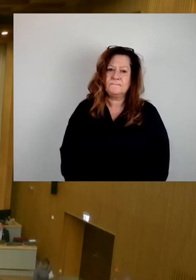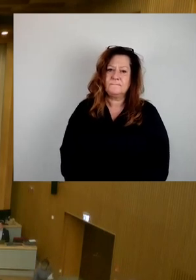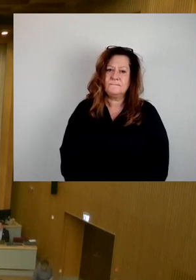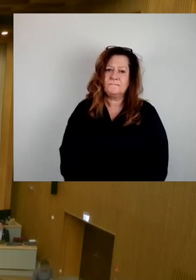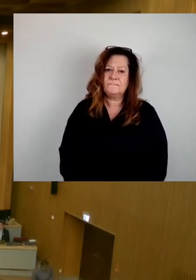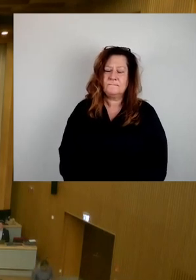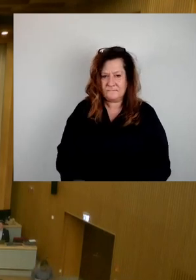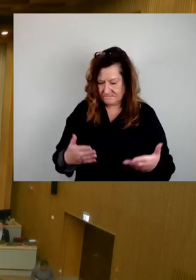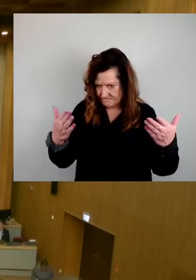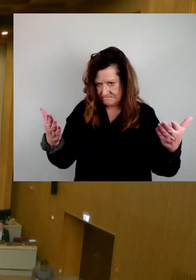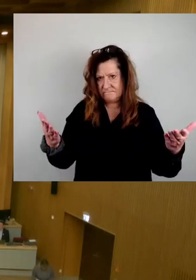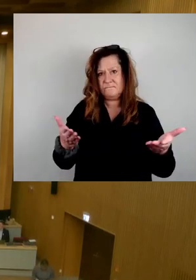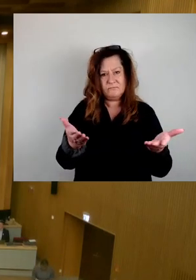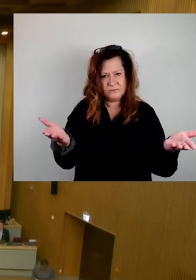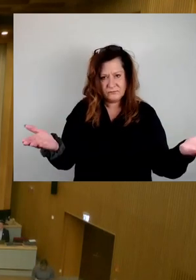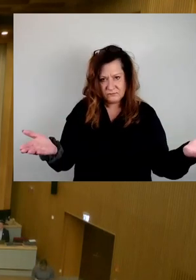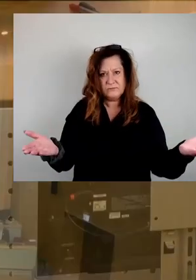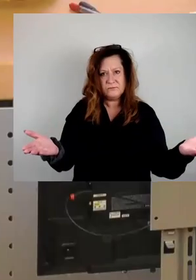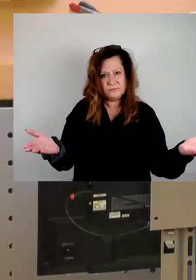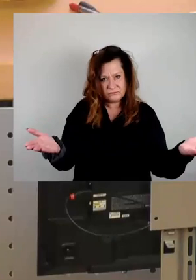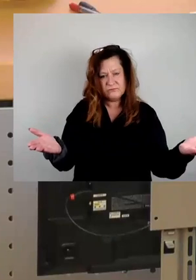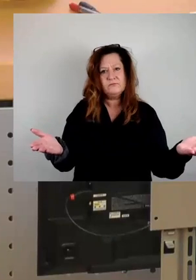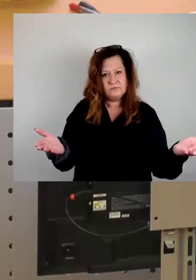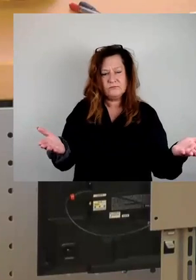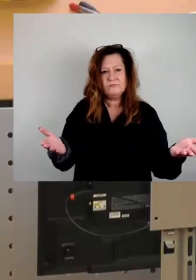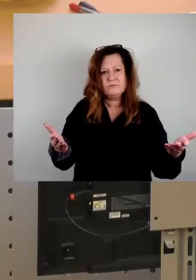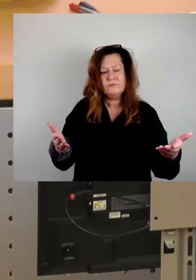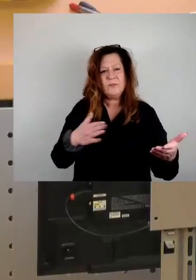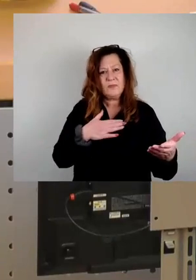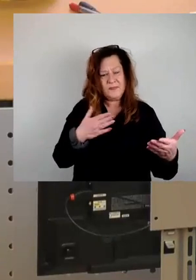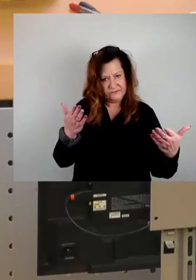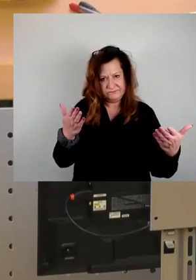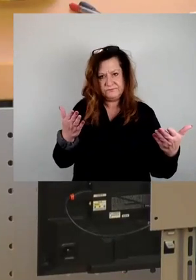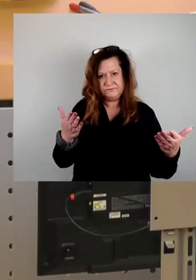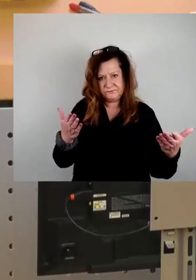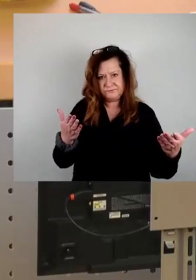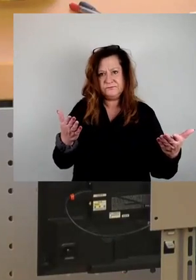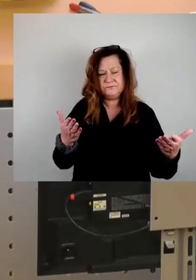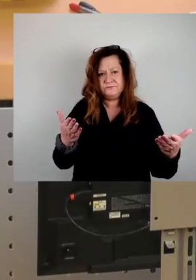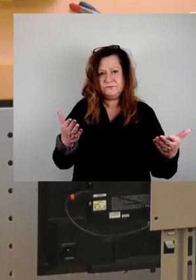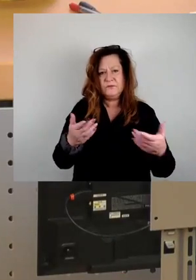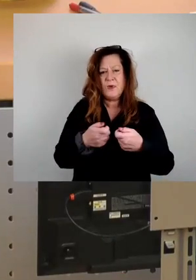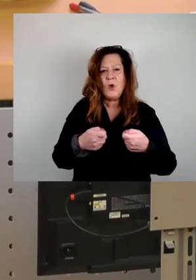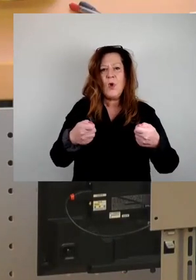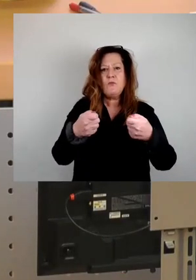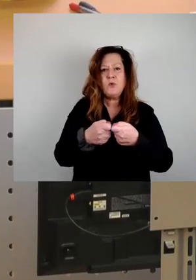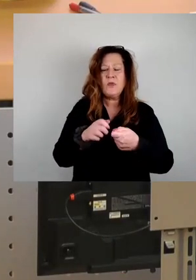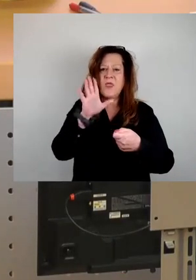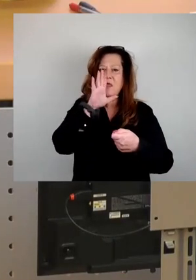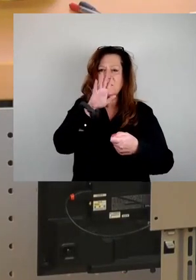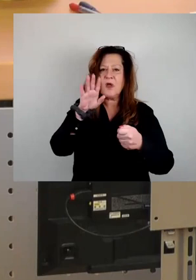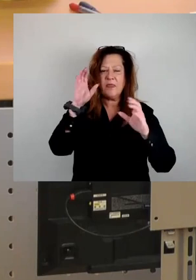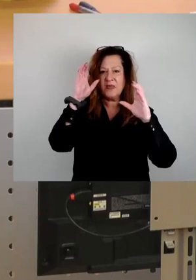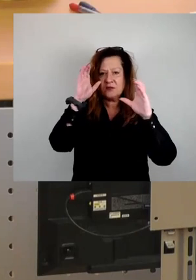Sehr geehrter Oberbürgermeister, sehr geehrte Damen und Herren Stadträte, liebe Gäste. Die Bundesgartenschau 2033 in